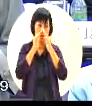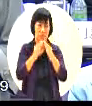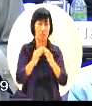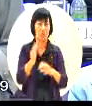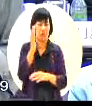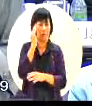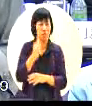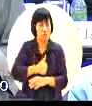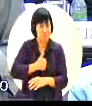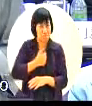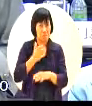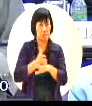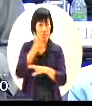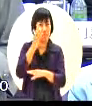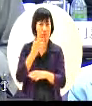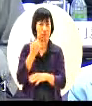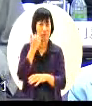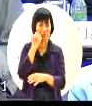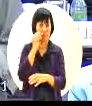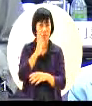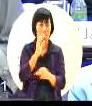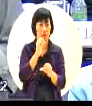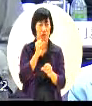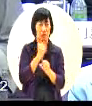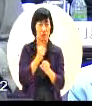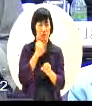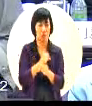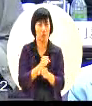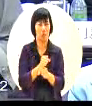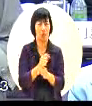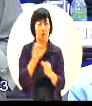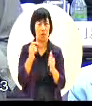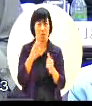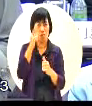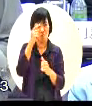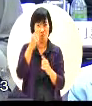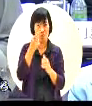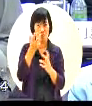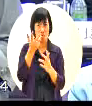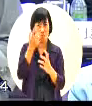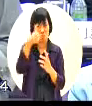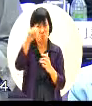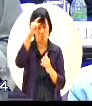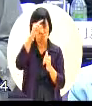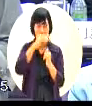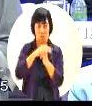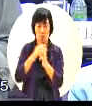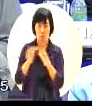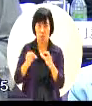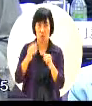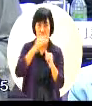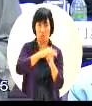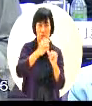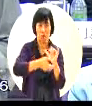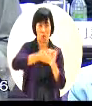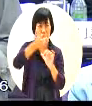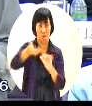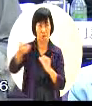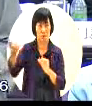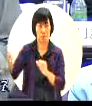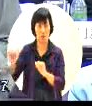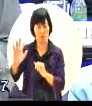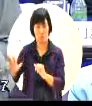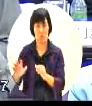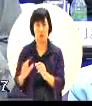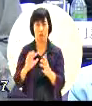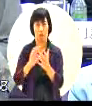谢，拢咱做真济古王迁徙的过程，地方有赞声，啊，地方